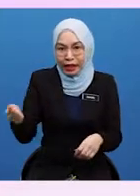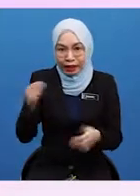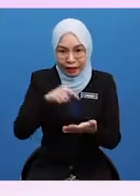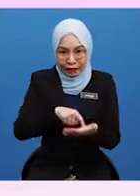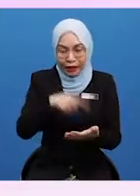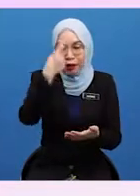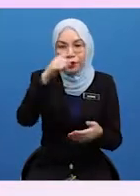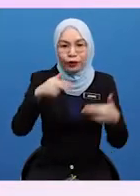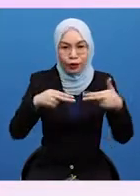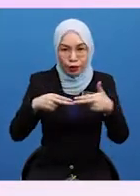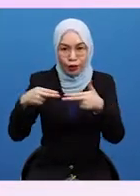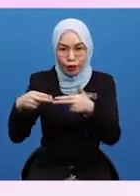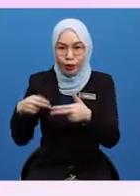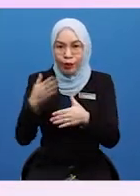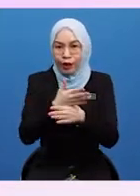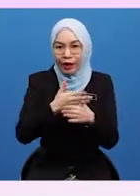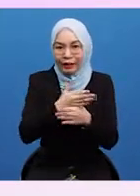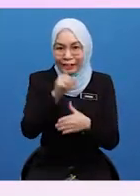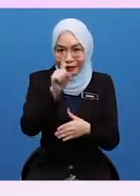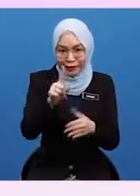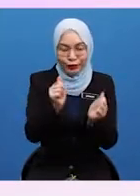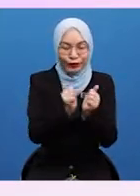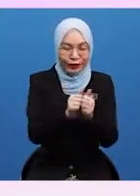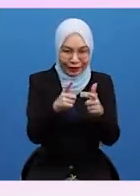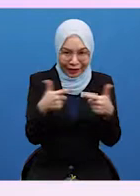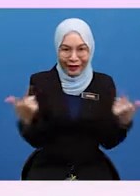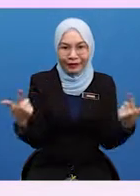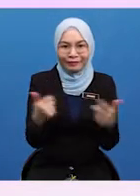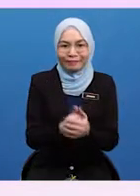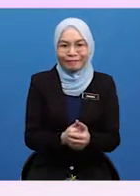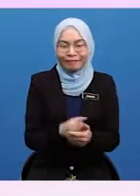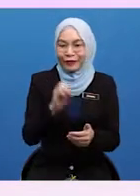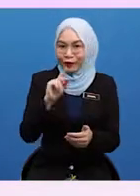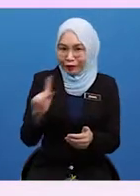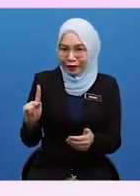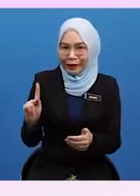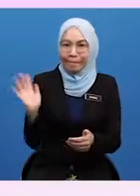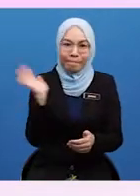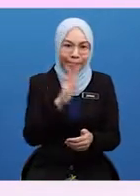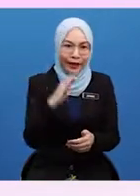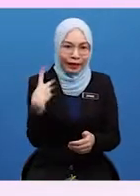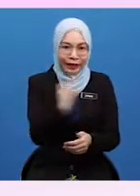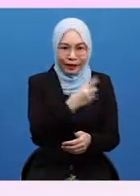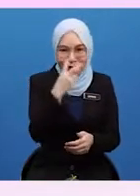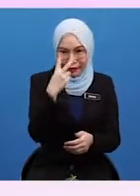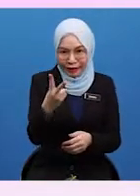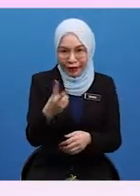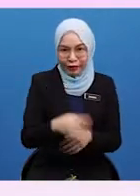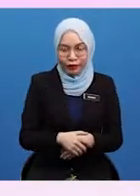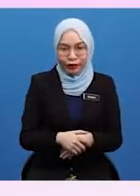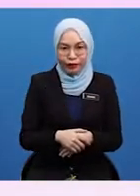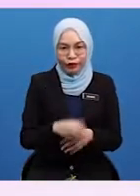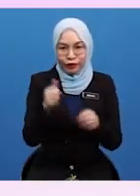berhubung antara satu sama lain oke mari kita lihat alat telekomunikasi